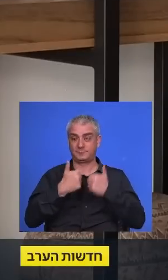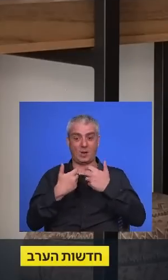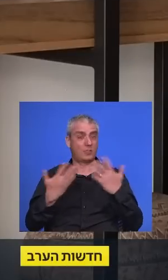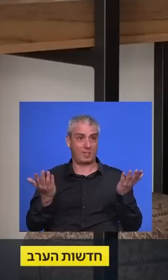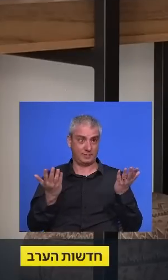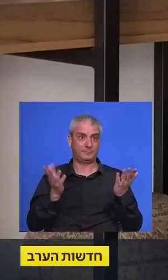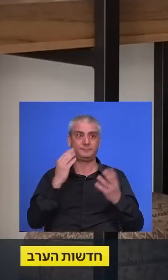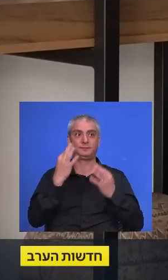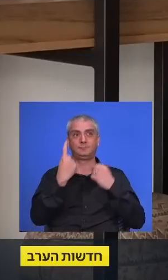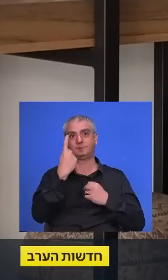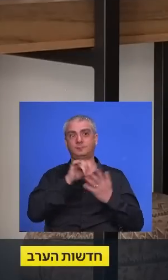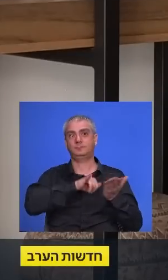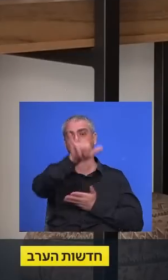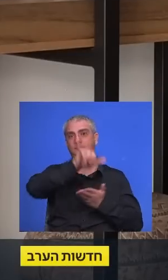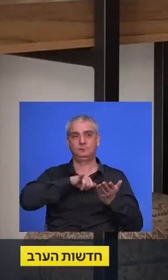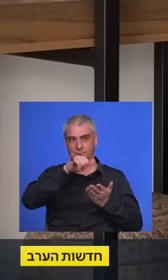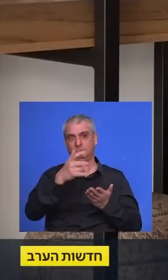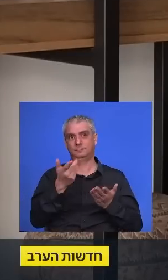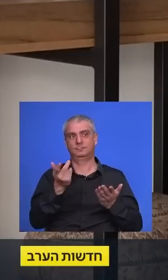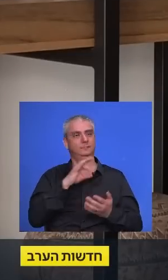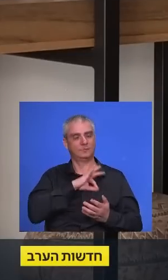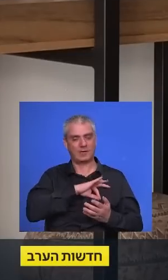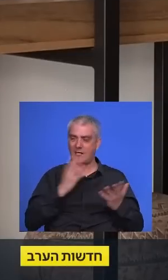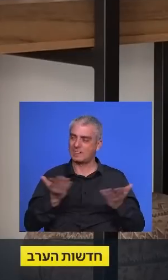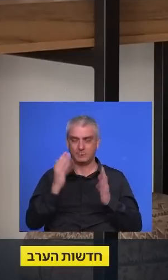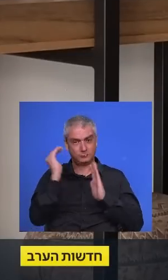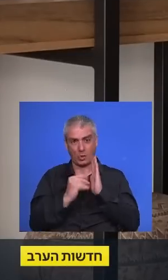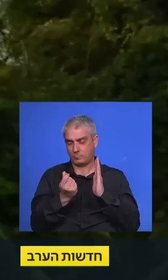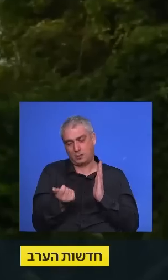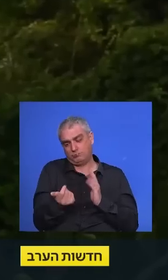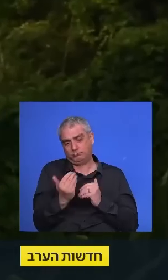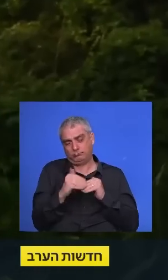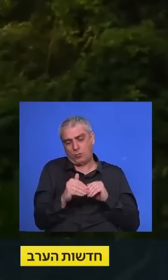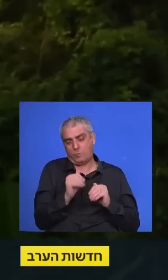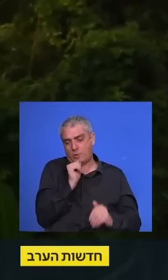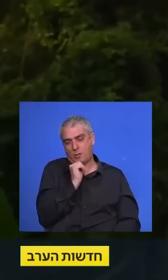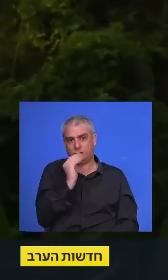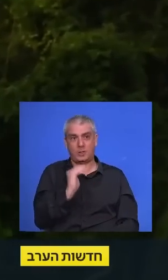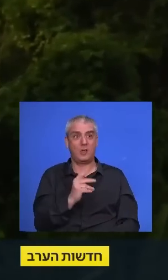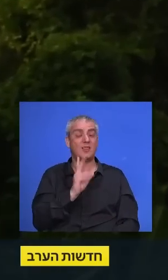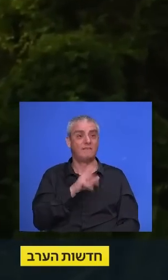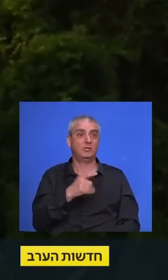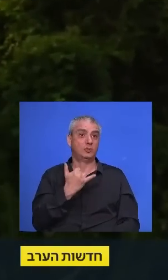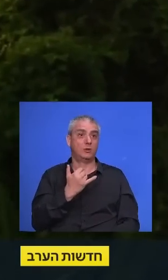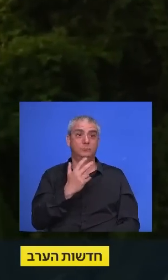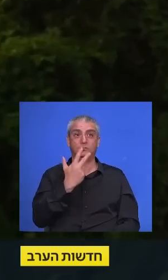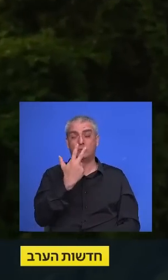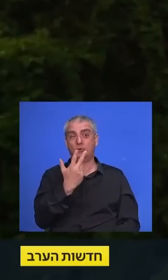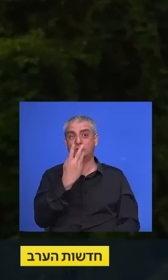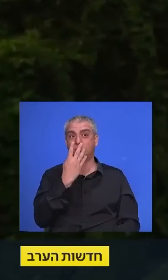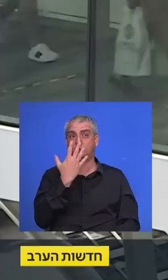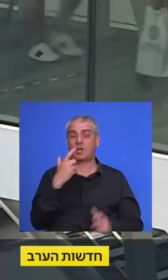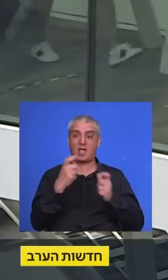ויש שחקן אחד על הקו, אז האינסנטיב שלו להוריד מחירים הוא כמובן מוגבל ומצומצם. אבל יש היום לפחות שלוש